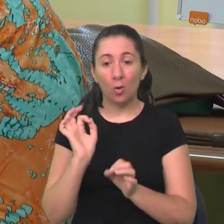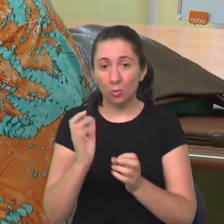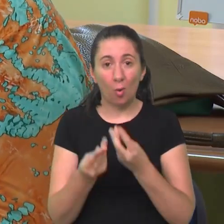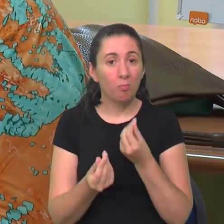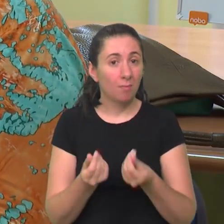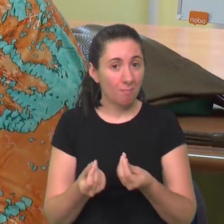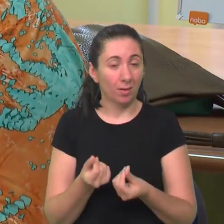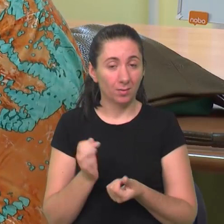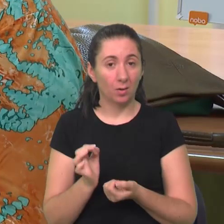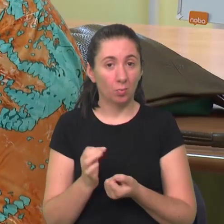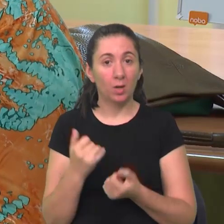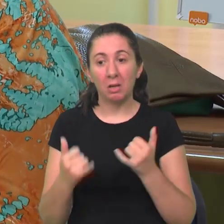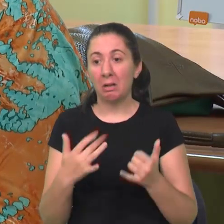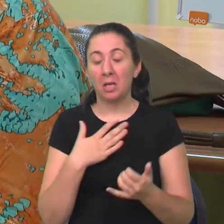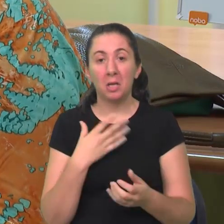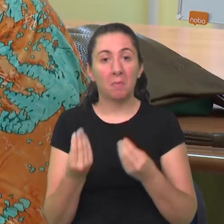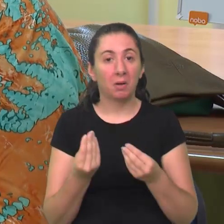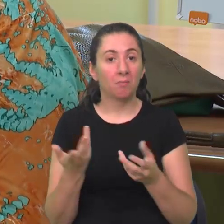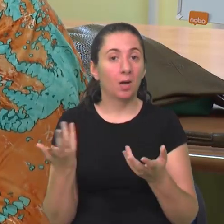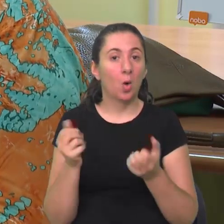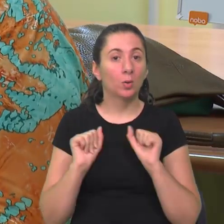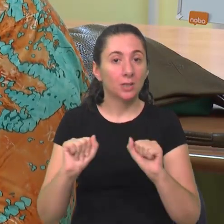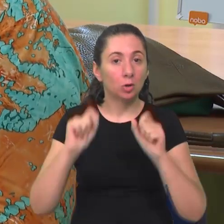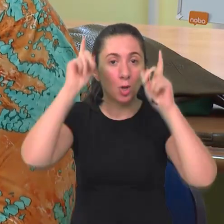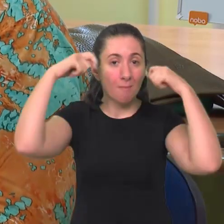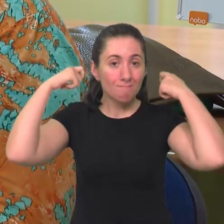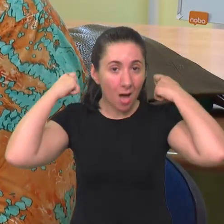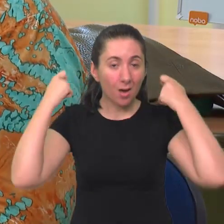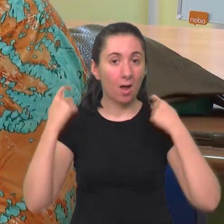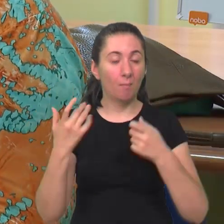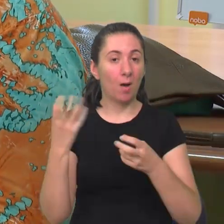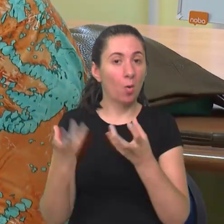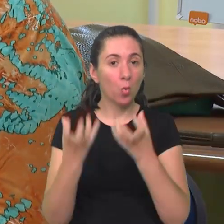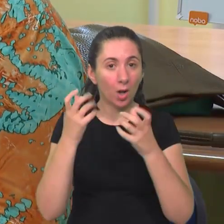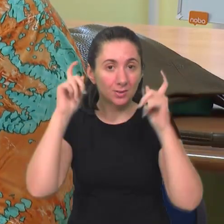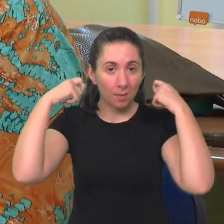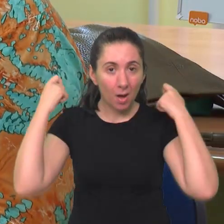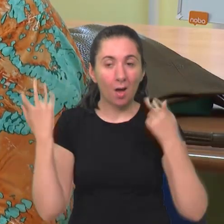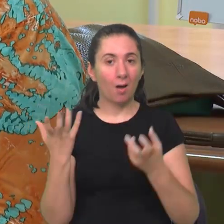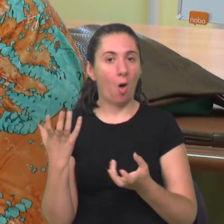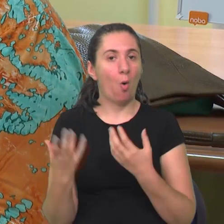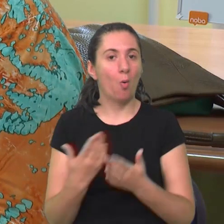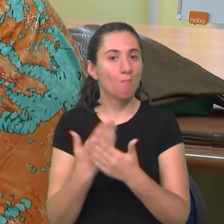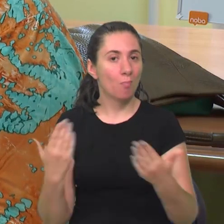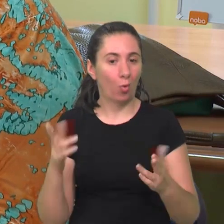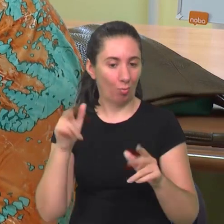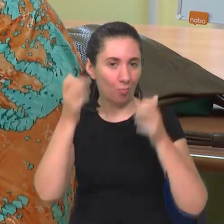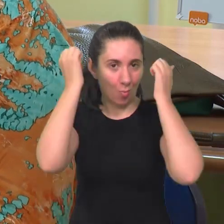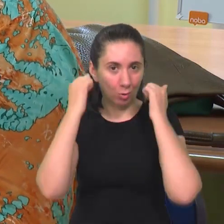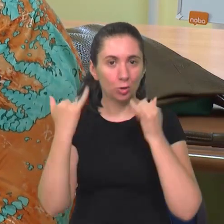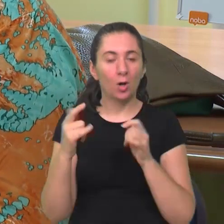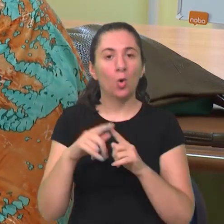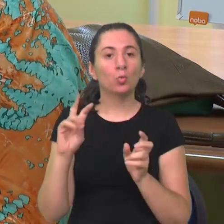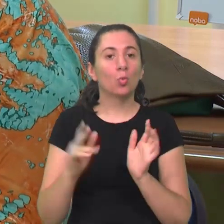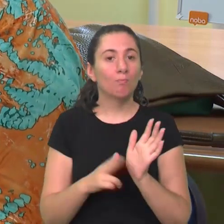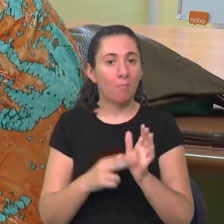su materijali ili imaju ovako nekih zaštitnih marama i ukrasnih koje kao modni detalj se mogu uklopiti turbana